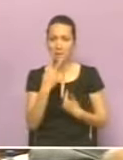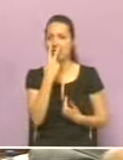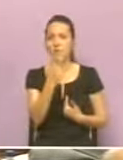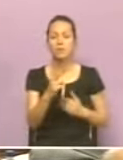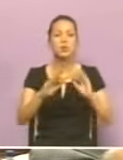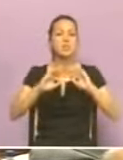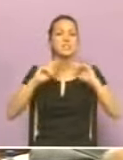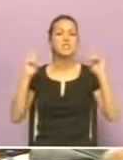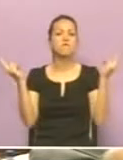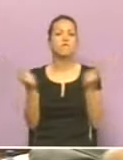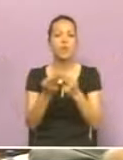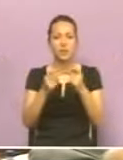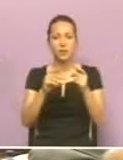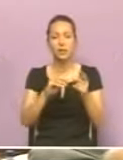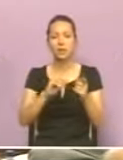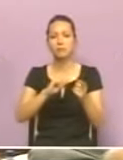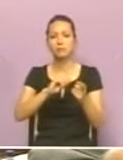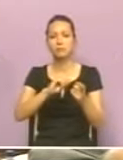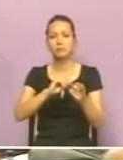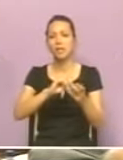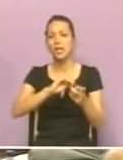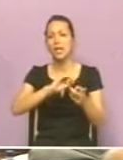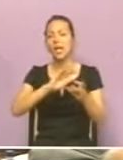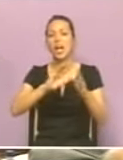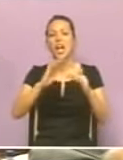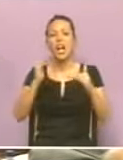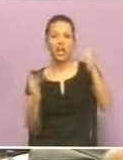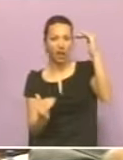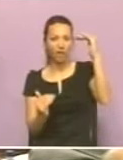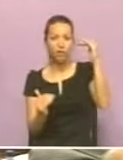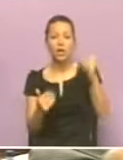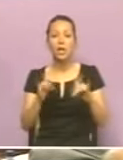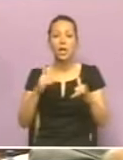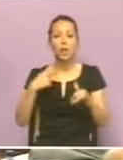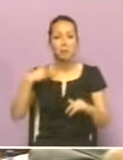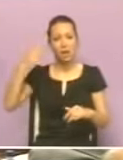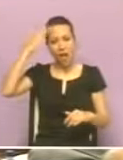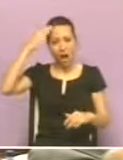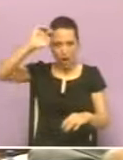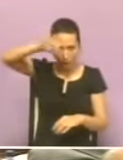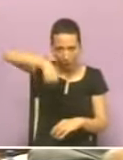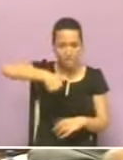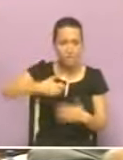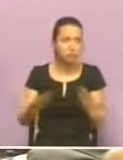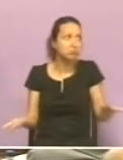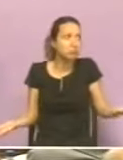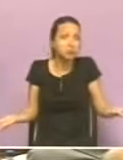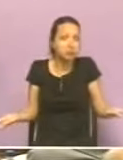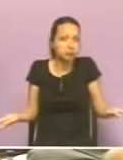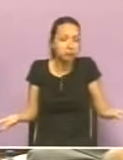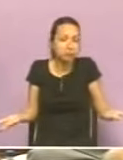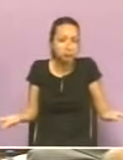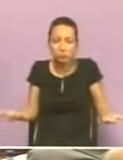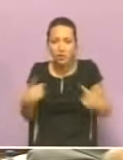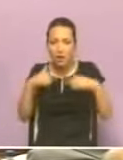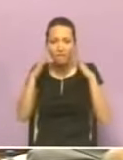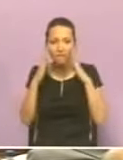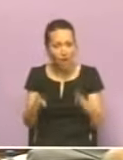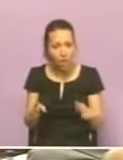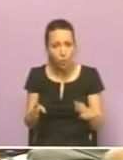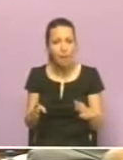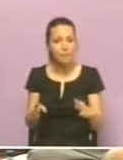čitav svet krivo, nakrivo nasađen, ili možda mi dubimo na glavi, nešto od toga jeste. Dakle, ja verujem